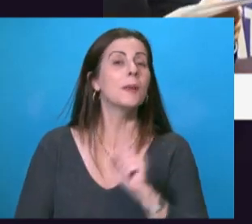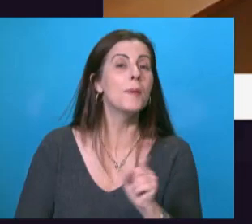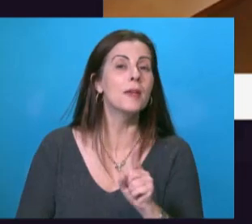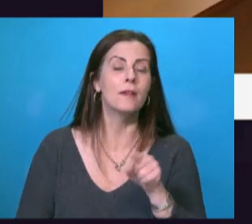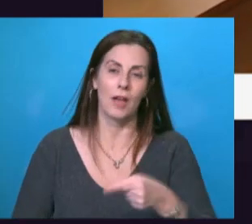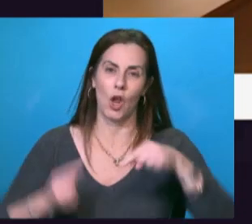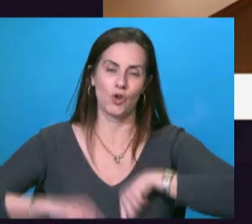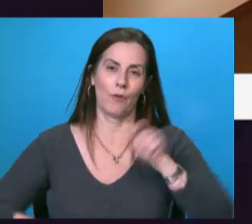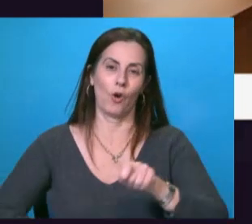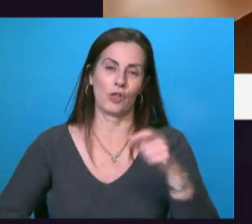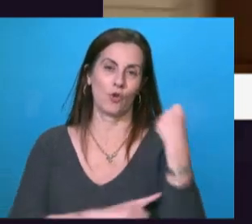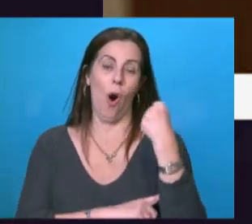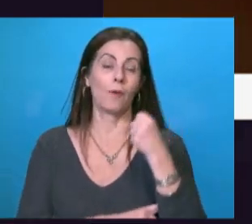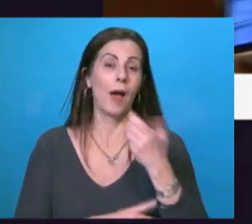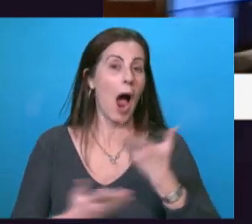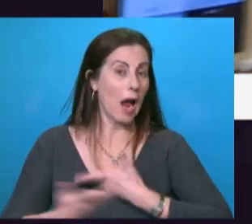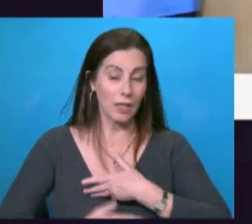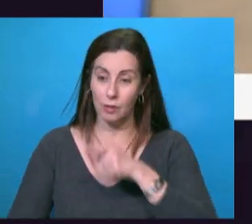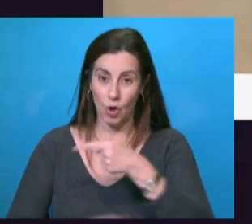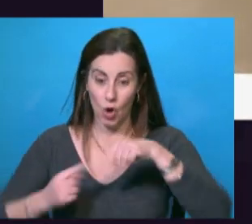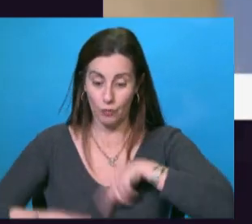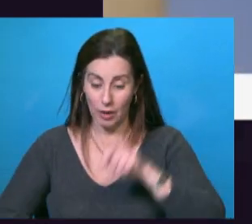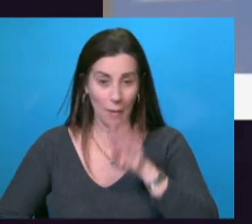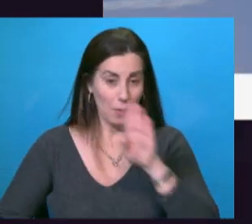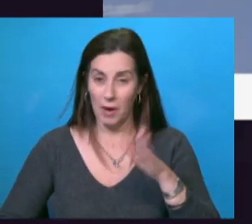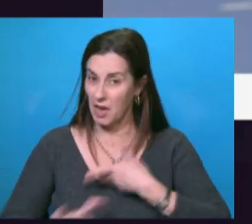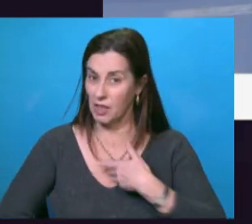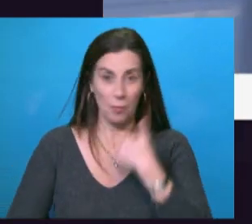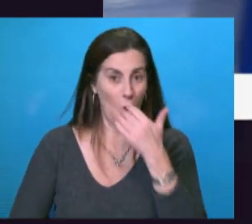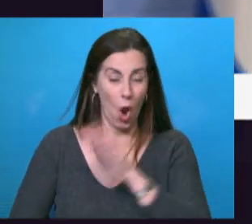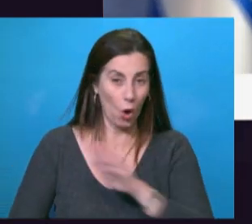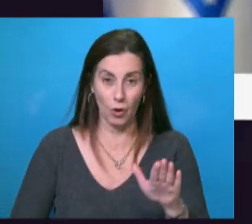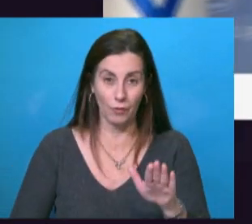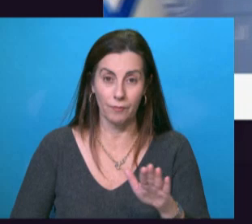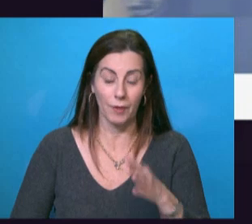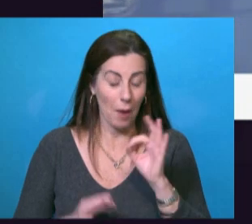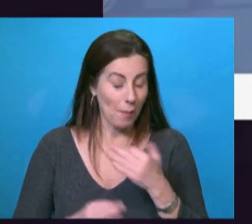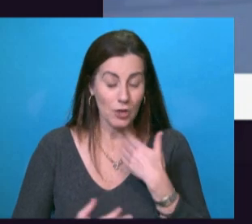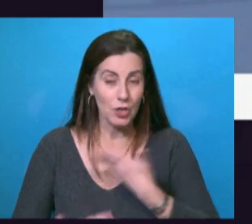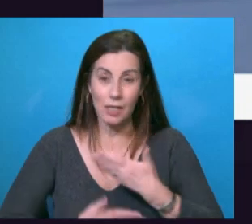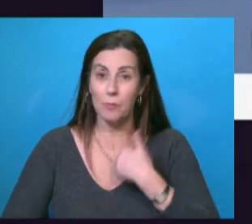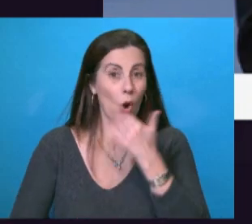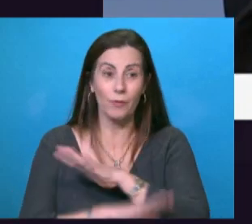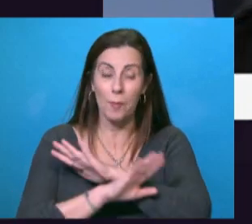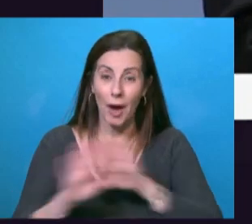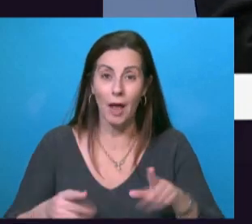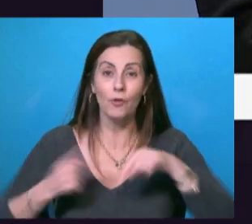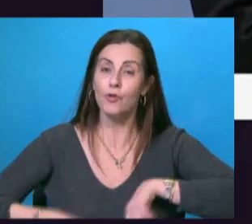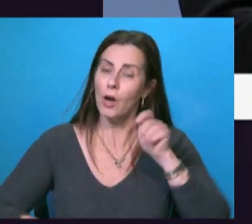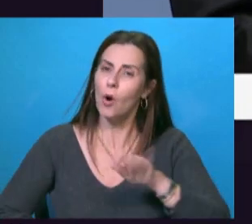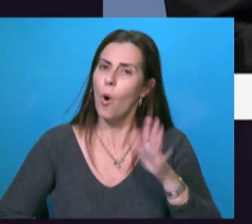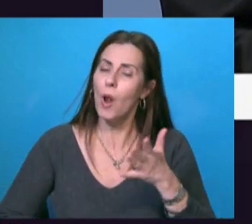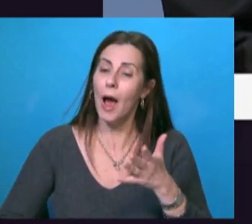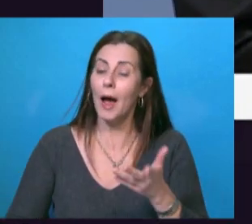אדלשטיין. היחסים שלו עם נתניהו בכלל לא משהו, עכשיו הם אולי בשפל היסטורי, ואדלשטיין אולי יכול לעכב,